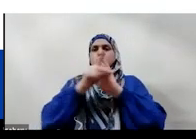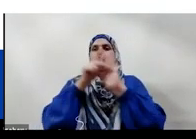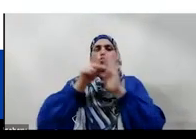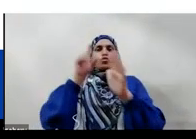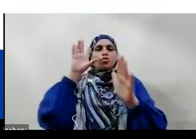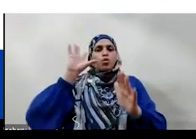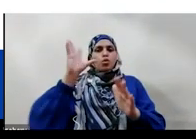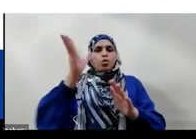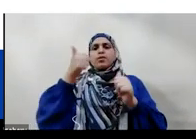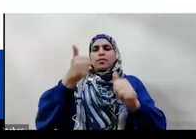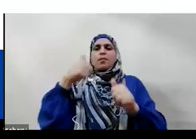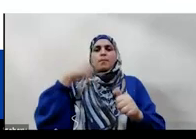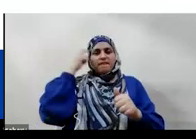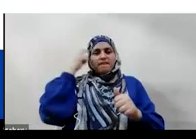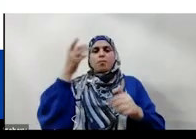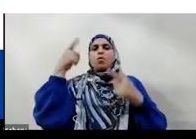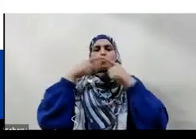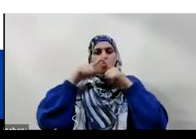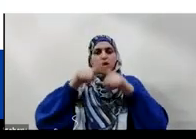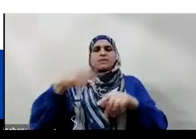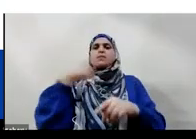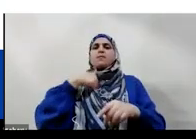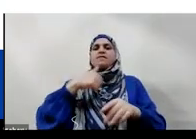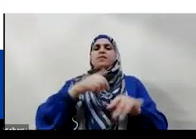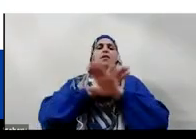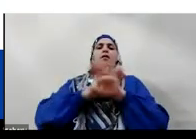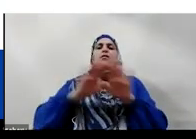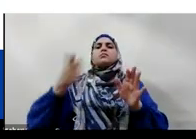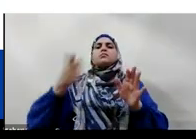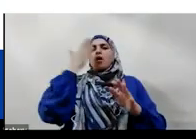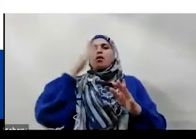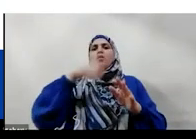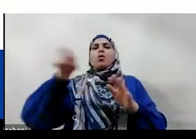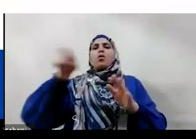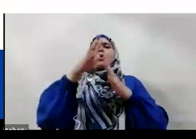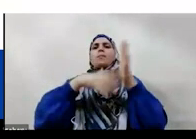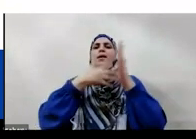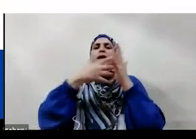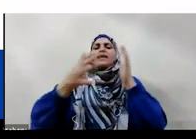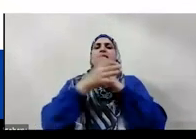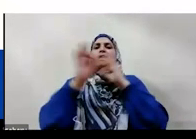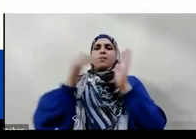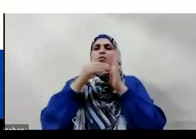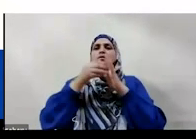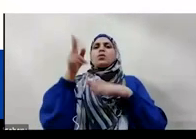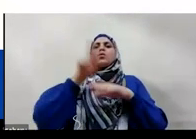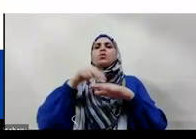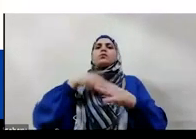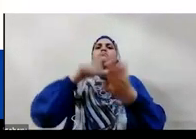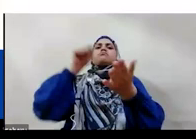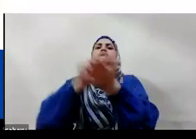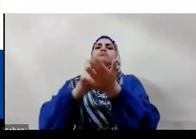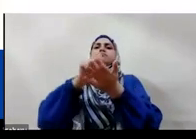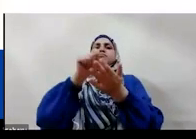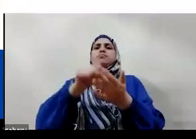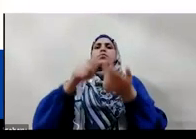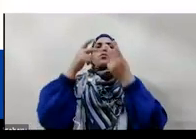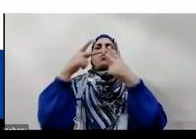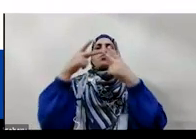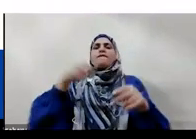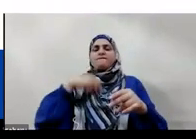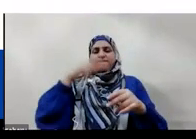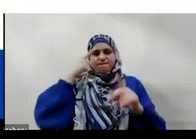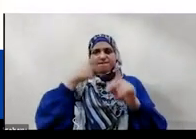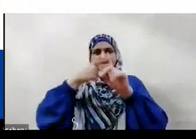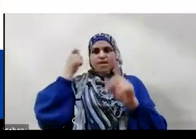التقديم بتتوافق فيا، وبقرا الداتا برايفسي كونسنت بارت وبكونفيرم ماي اندرستاندينج، وان انا اي